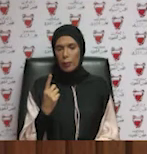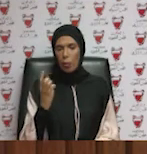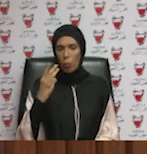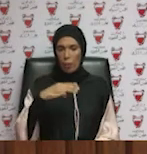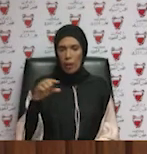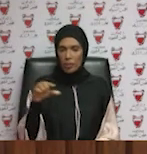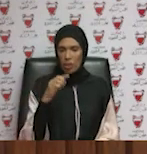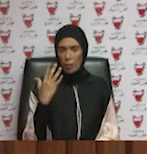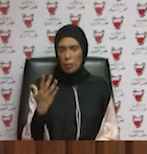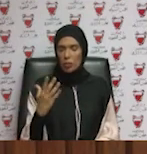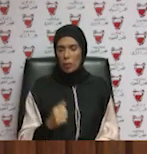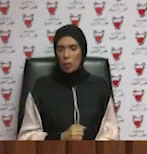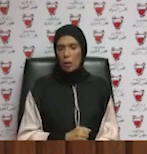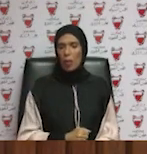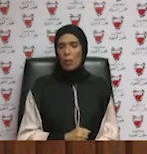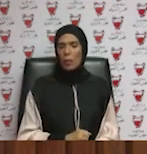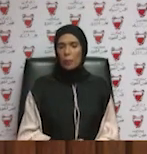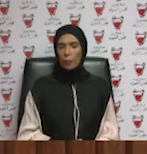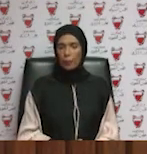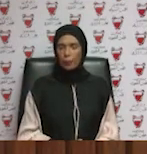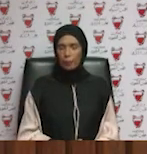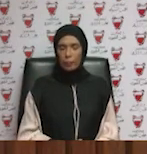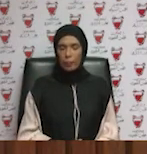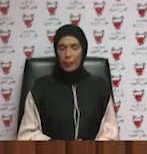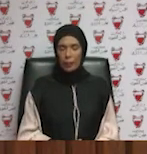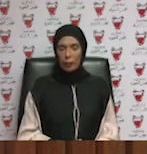2018، وإحنا في مجلس